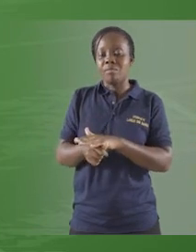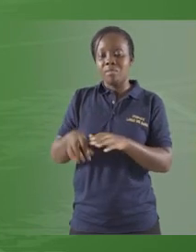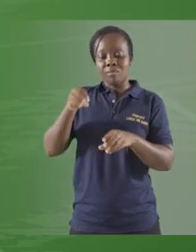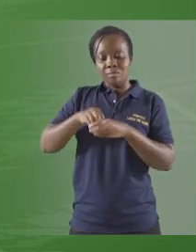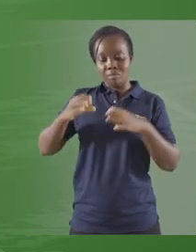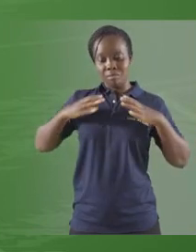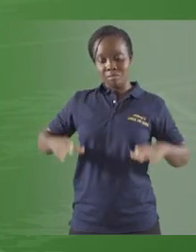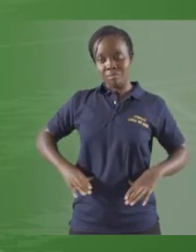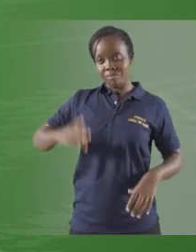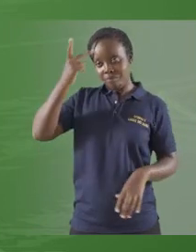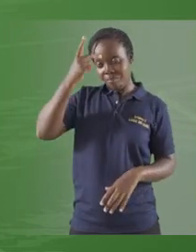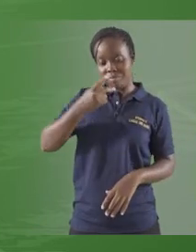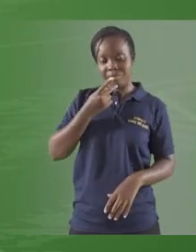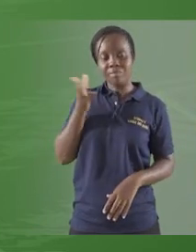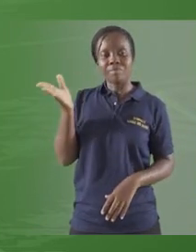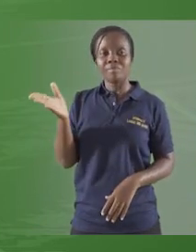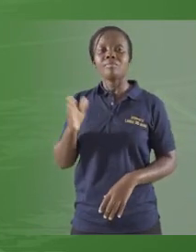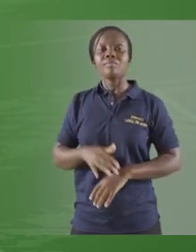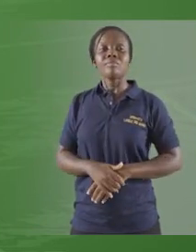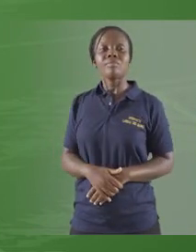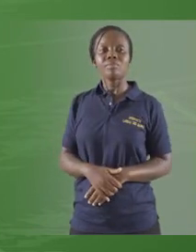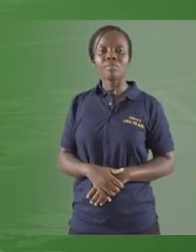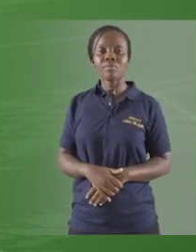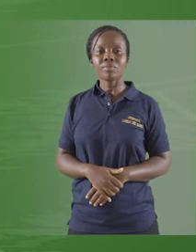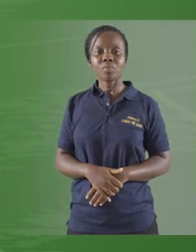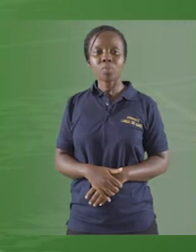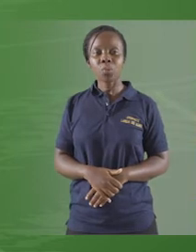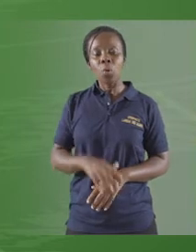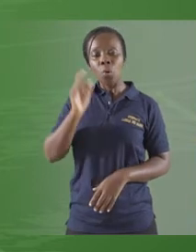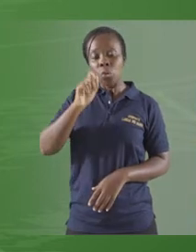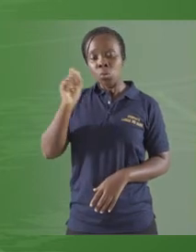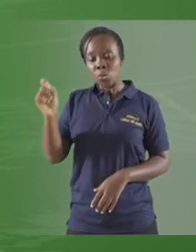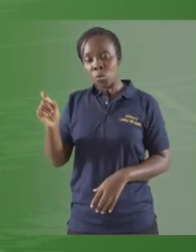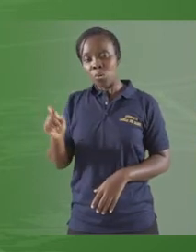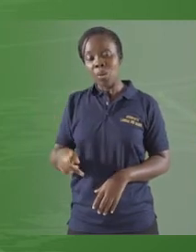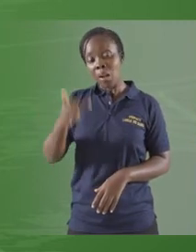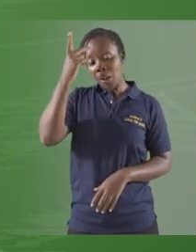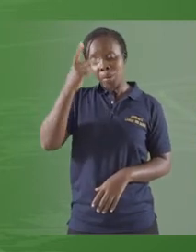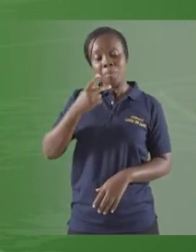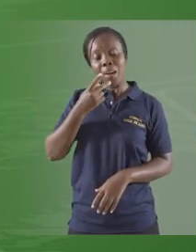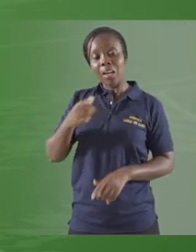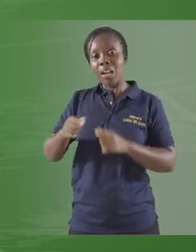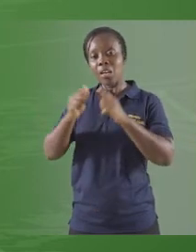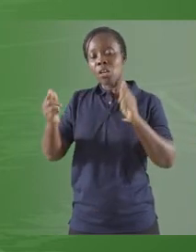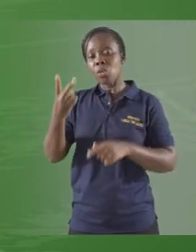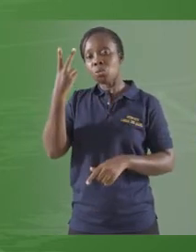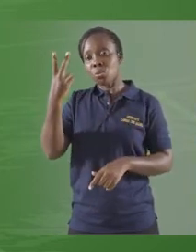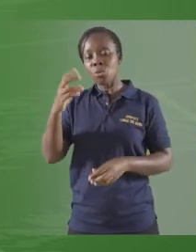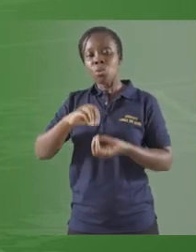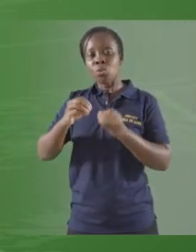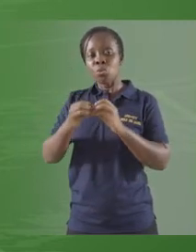chez les parents. Nous voyons ici que les parents grand 1 et grand